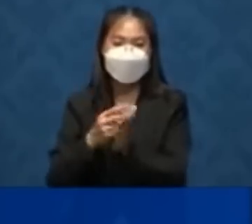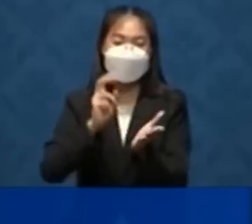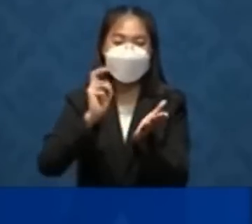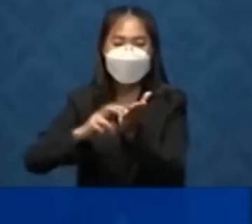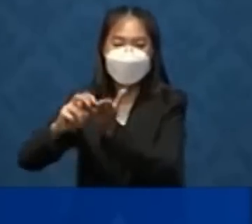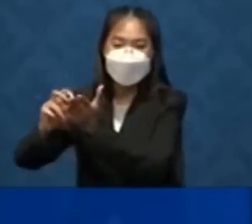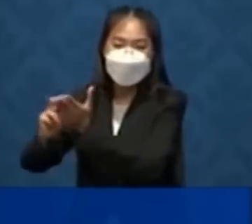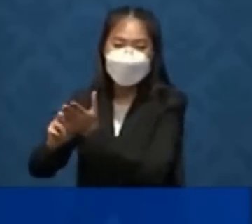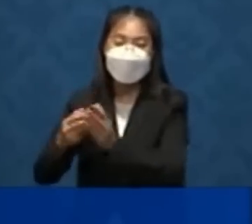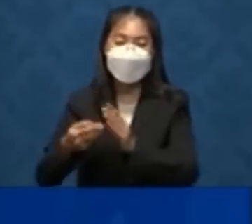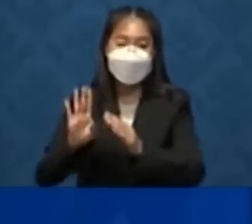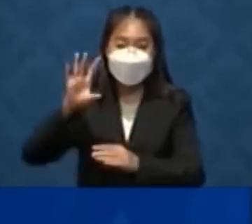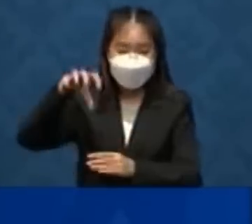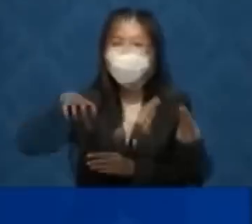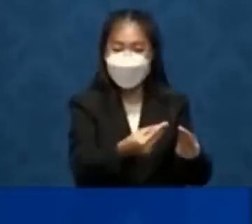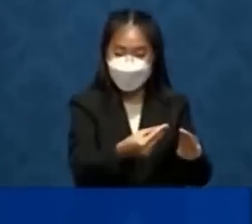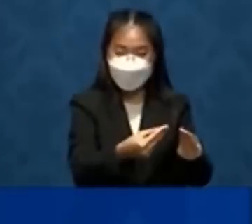ใหม่ก็จะมีการตรวจสอบ